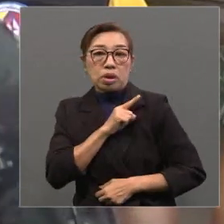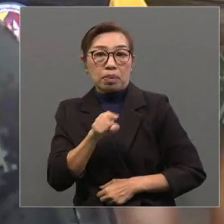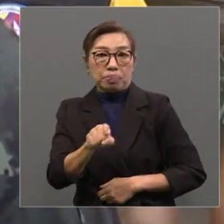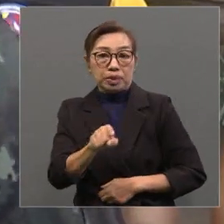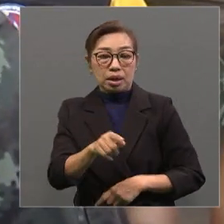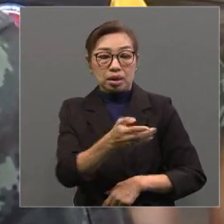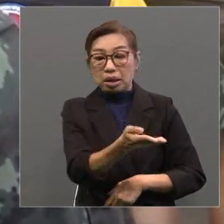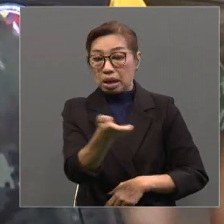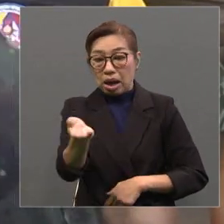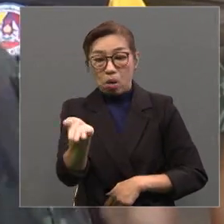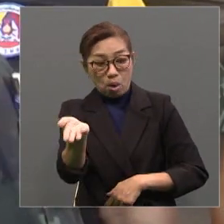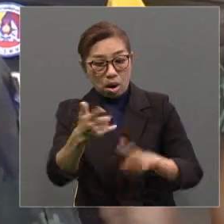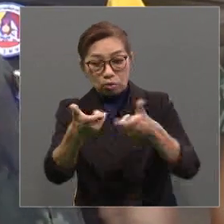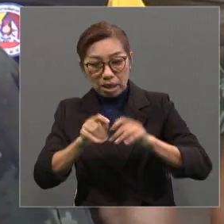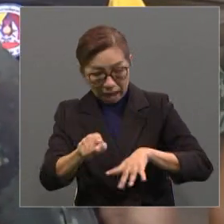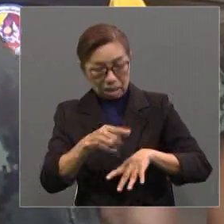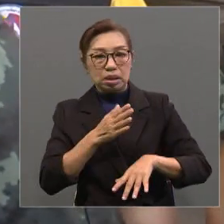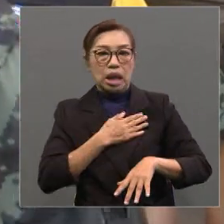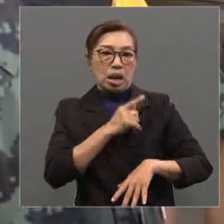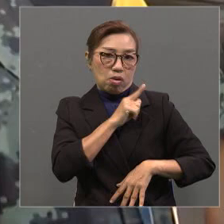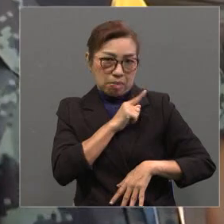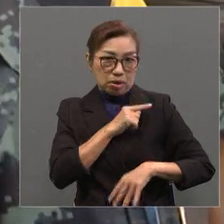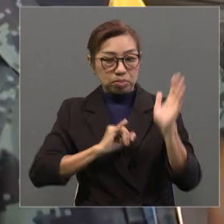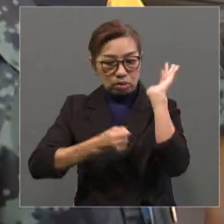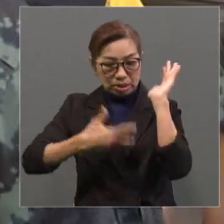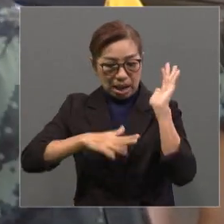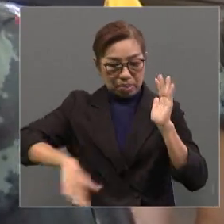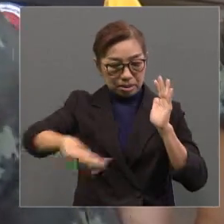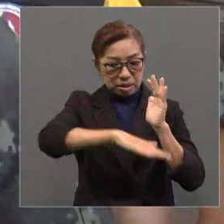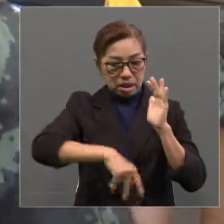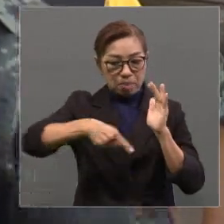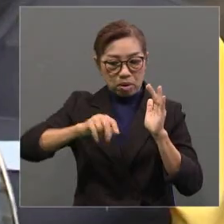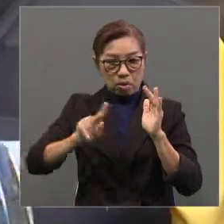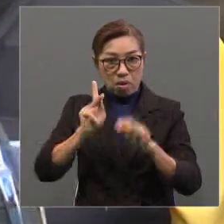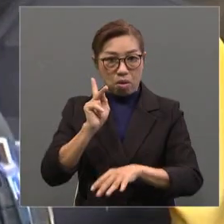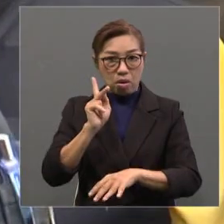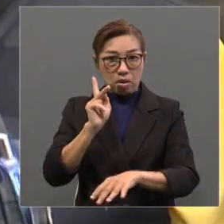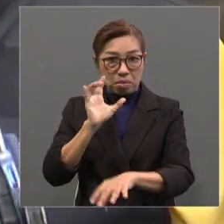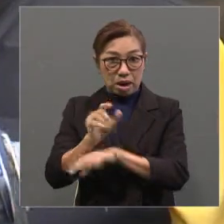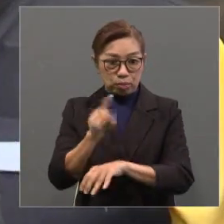อนุญาตให้มีการขนย้ายเข้ามาในพื้นที่ประกาศใช้พ.ร.ก.ฉุกเฉินเท่านั้นครับ